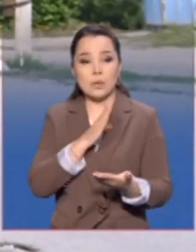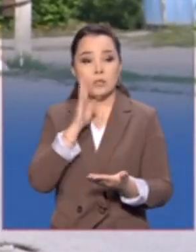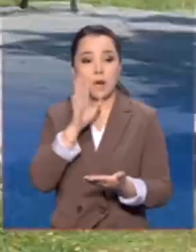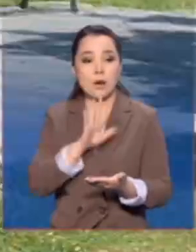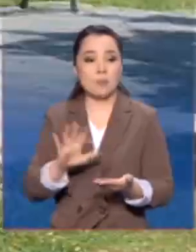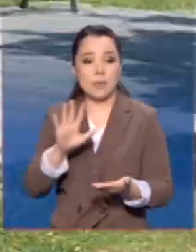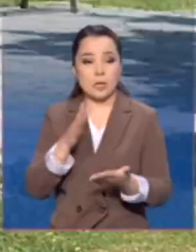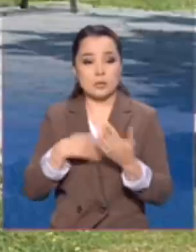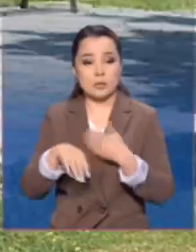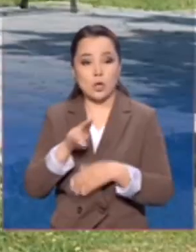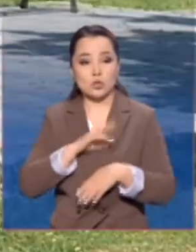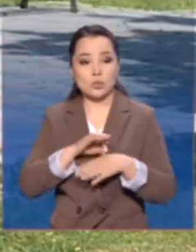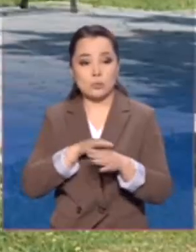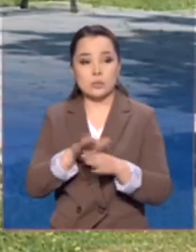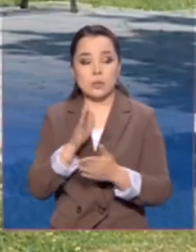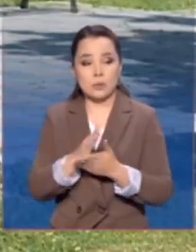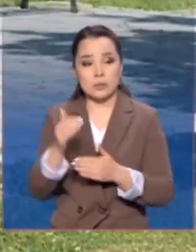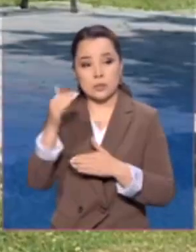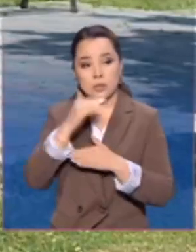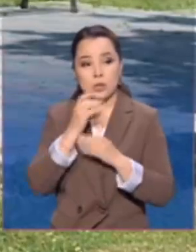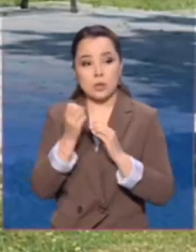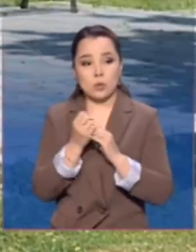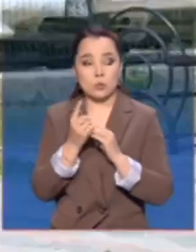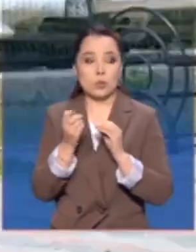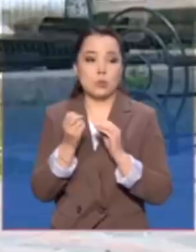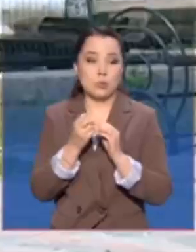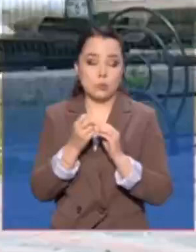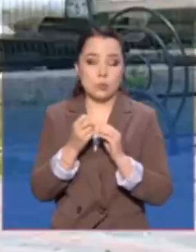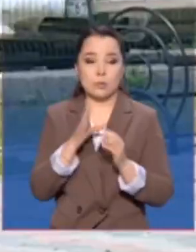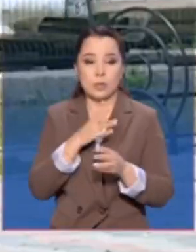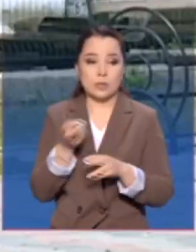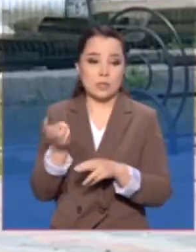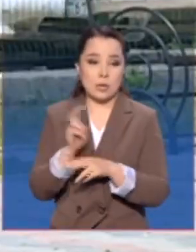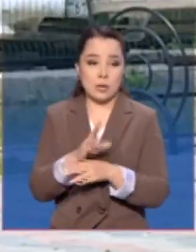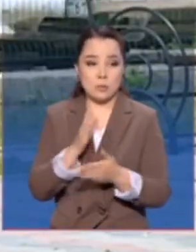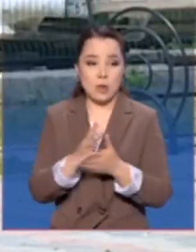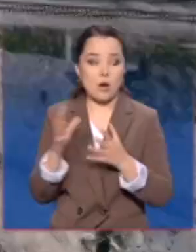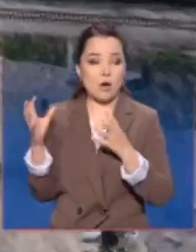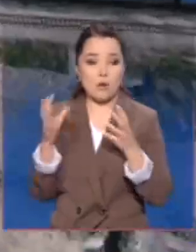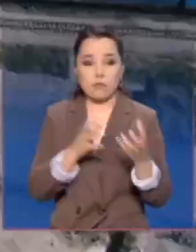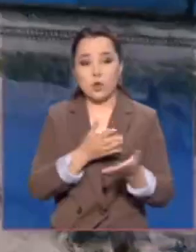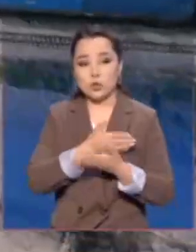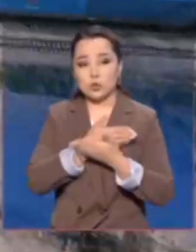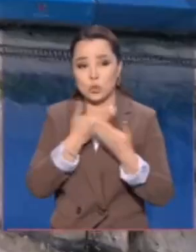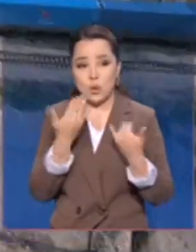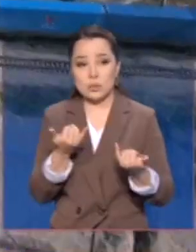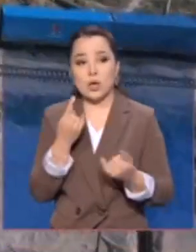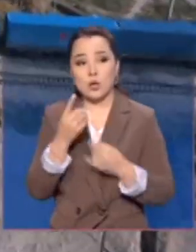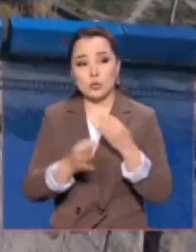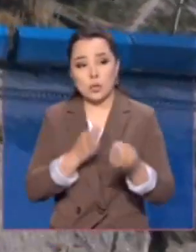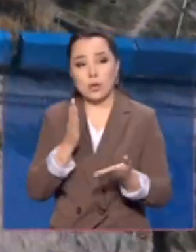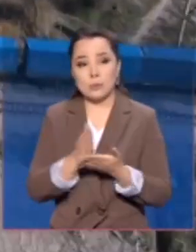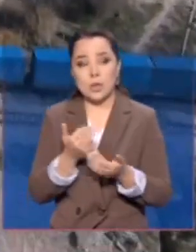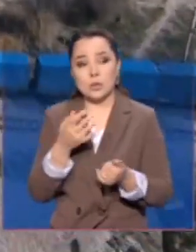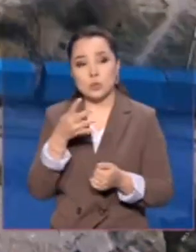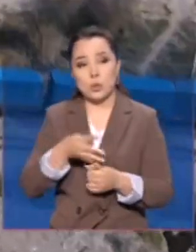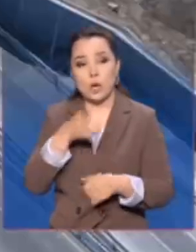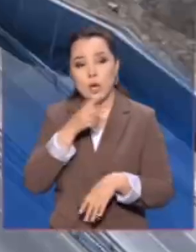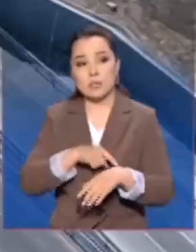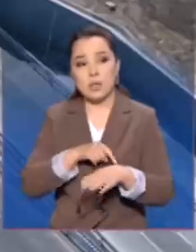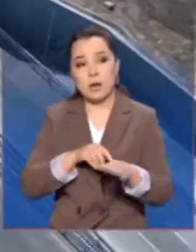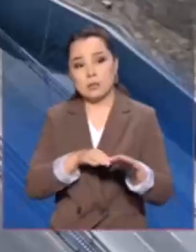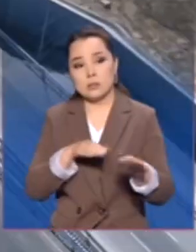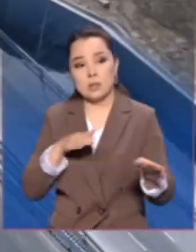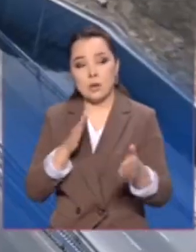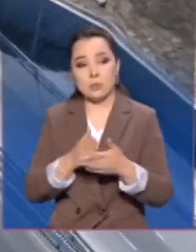кетеді қалада жұмыс істейтіндер. Кеште сағат 11-12-лерде келеді. Ауылдың өзінде не автобусымыз жоқ. Иә, тәулігіне кемінде 4 сағат